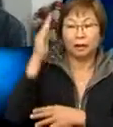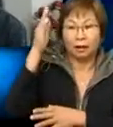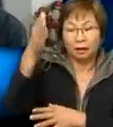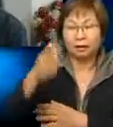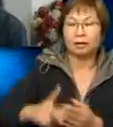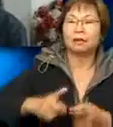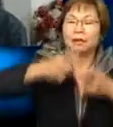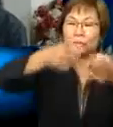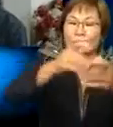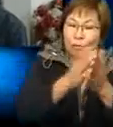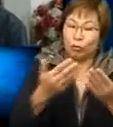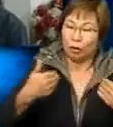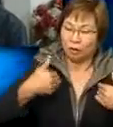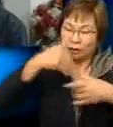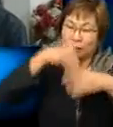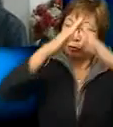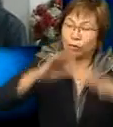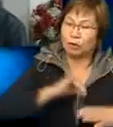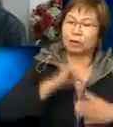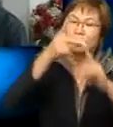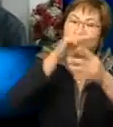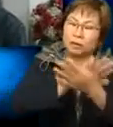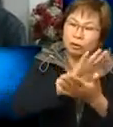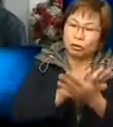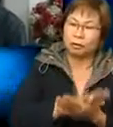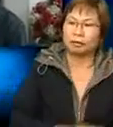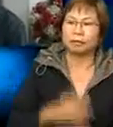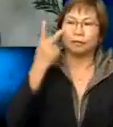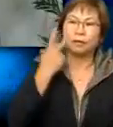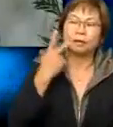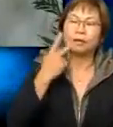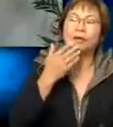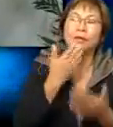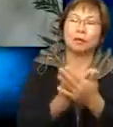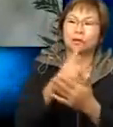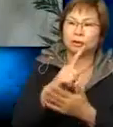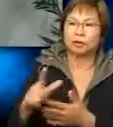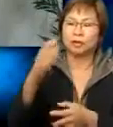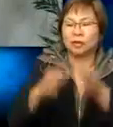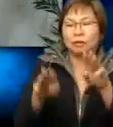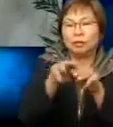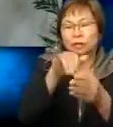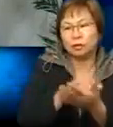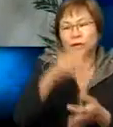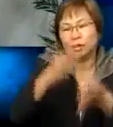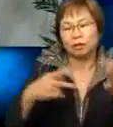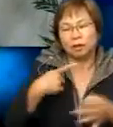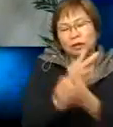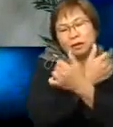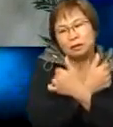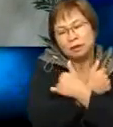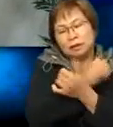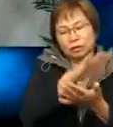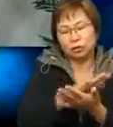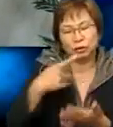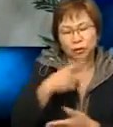saya akan sumbangkan buku-buku yang ada dekat rumah saya kepada sekolah, Kak Ati. Baguslah kalau macam tu, Vanessa. Kalau kita